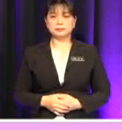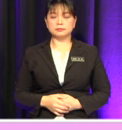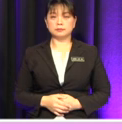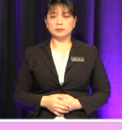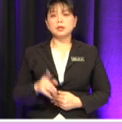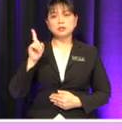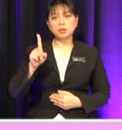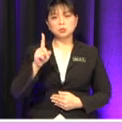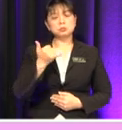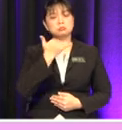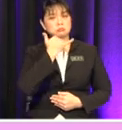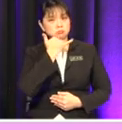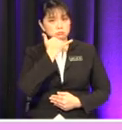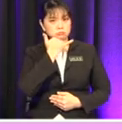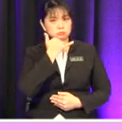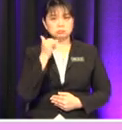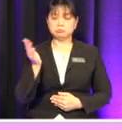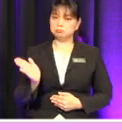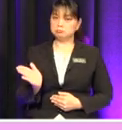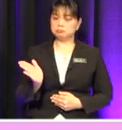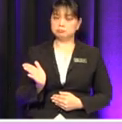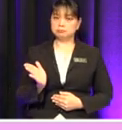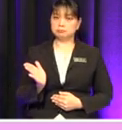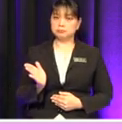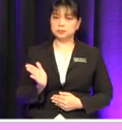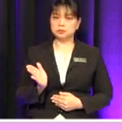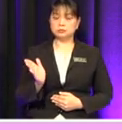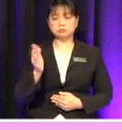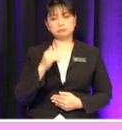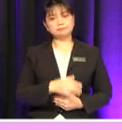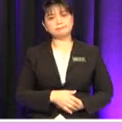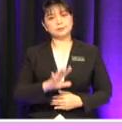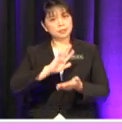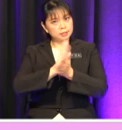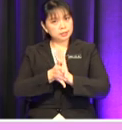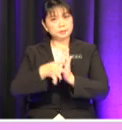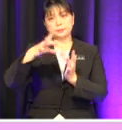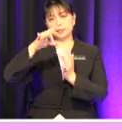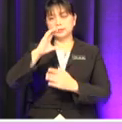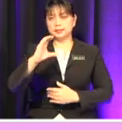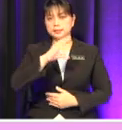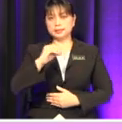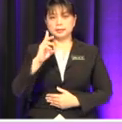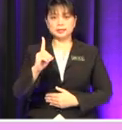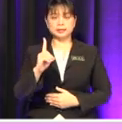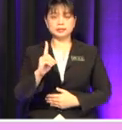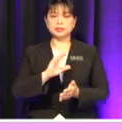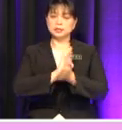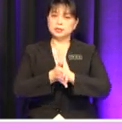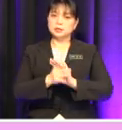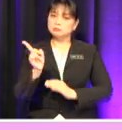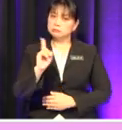ini ada satu buang juga tinggal ini si Daddy jadi yang mana yang